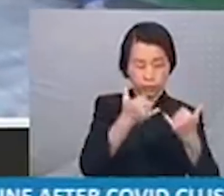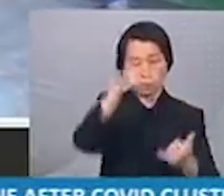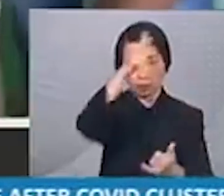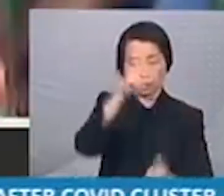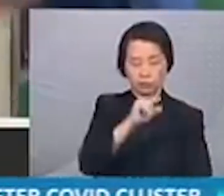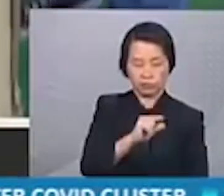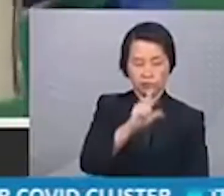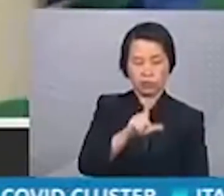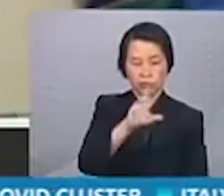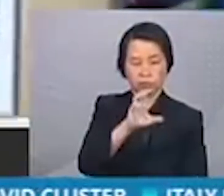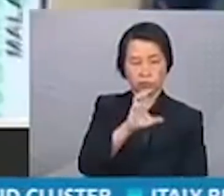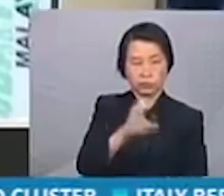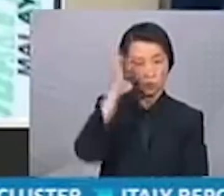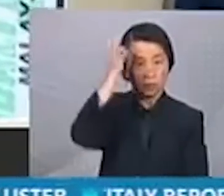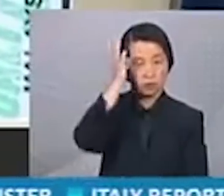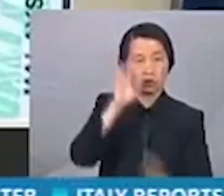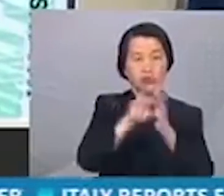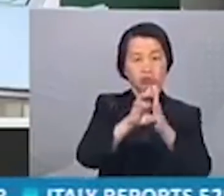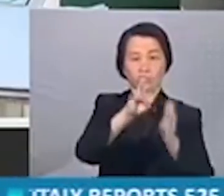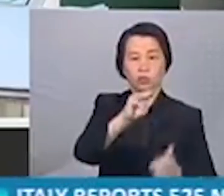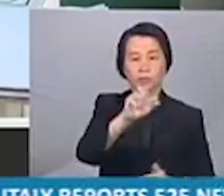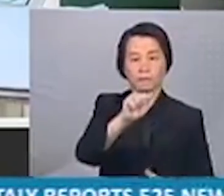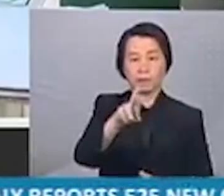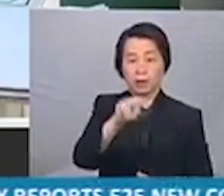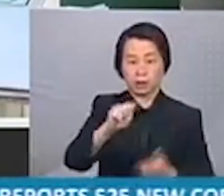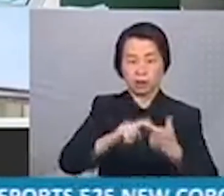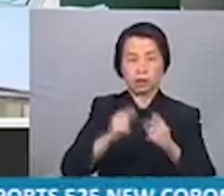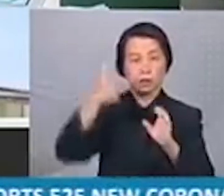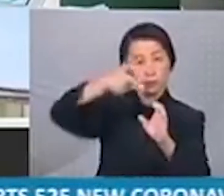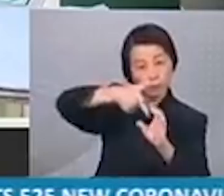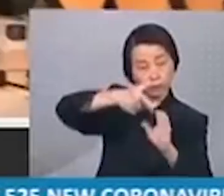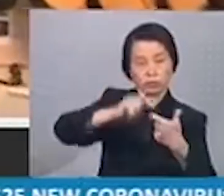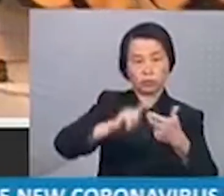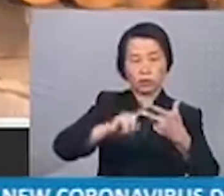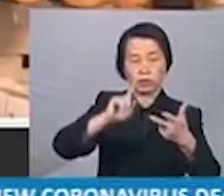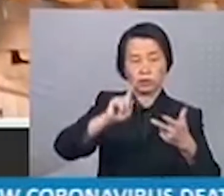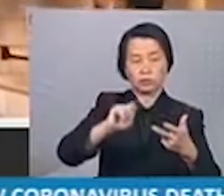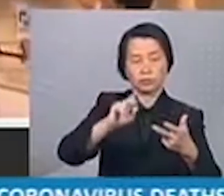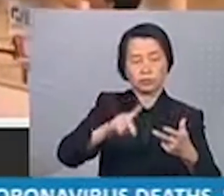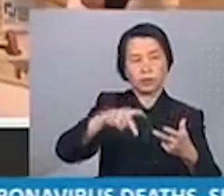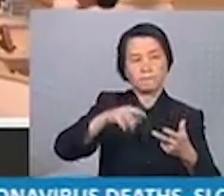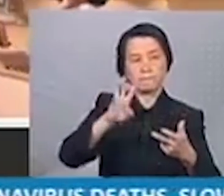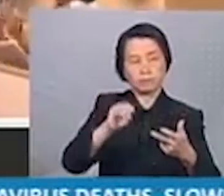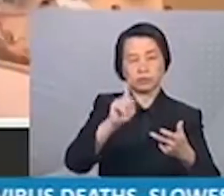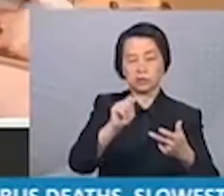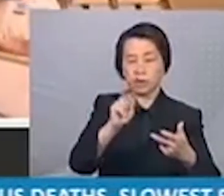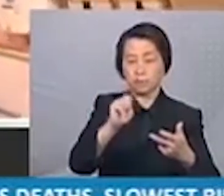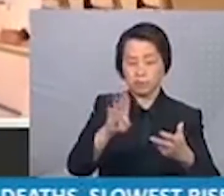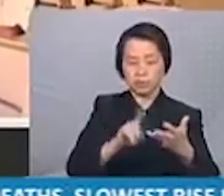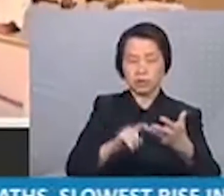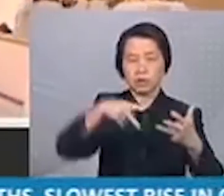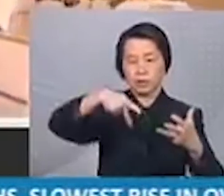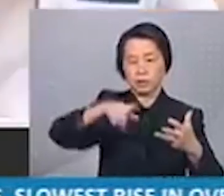kerajaan posko Tuan seperti marah Petronas BMB + dan